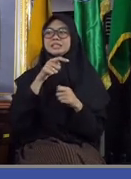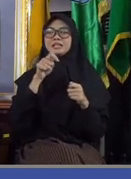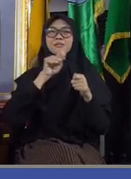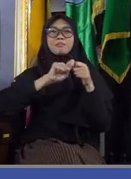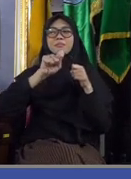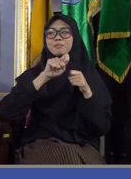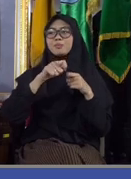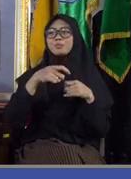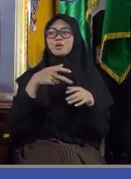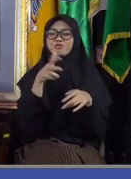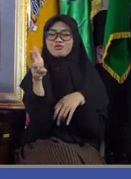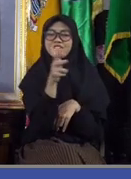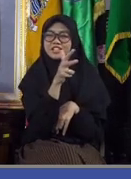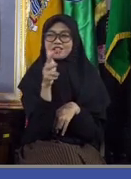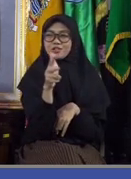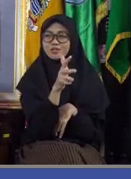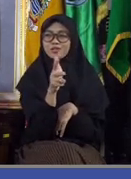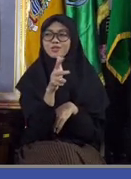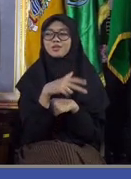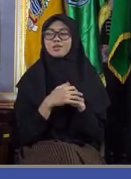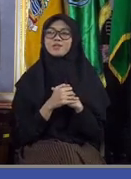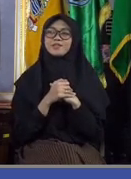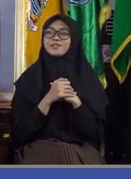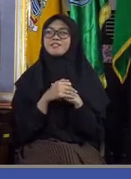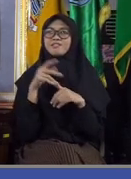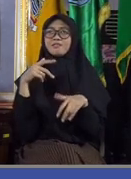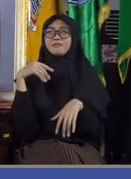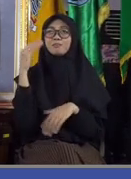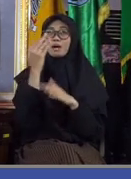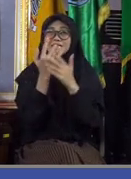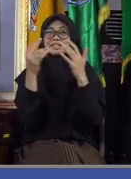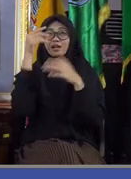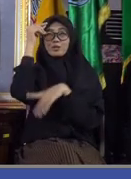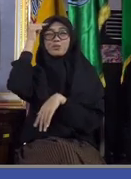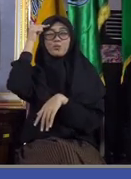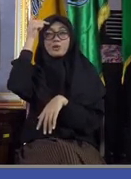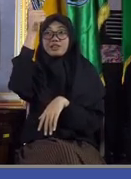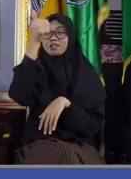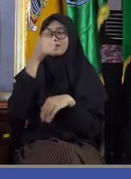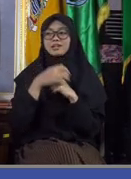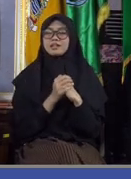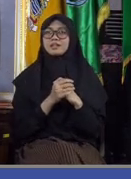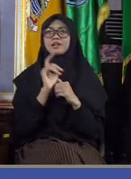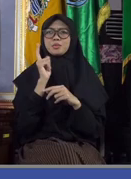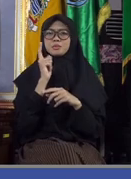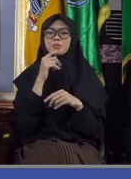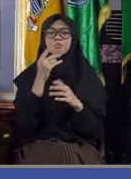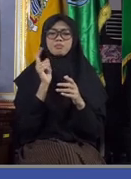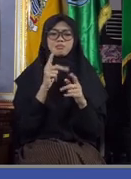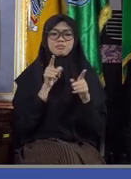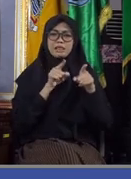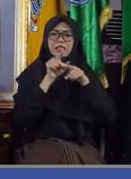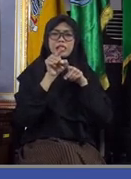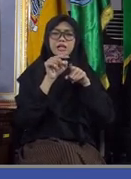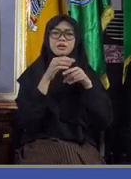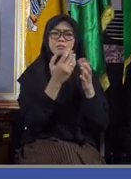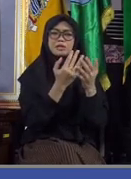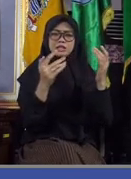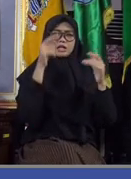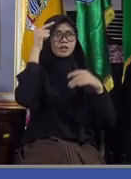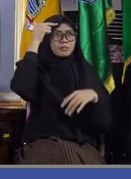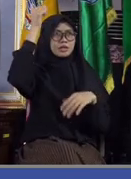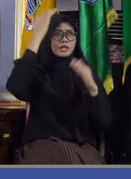ada videonya di masyarakat cerdasnya seperti itu kalau kita kalah cerdas dari masyarakat kita lewat